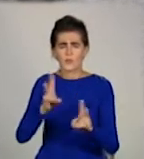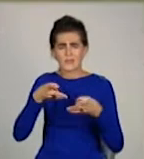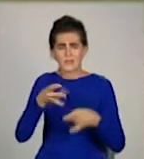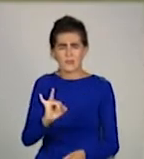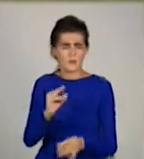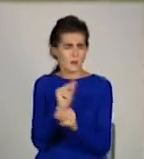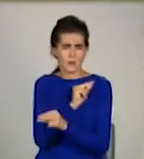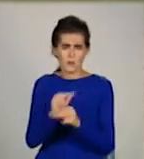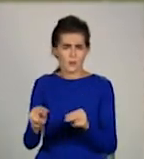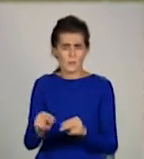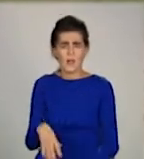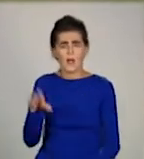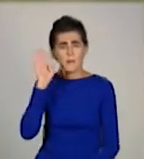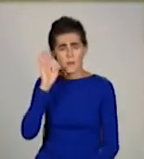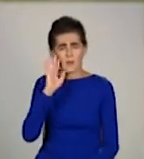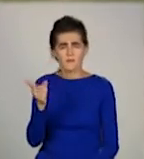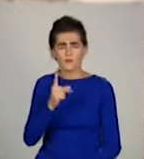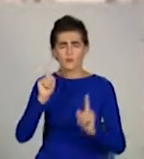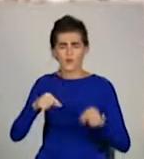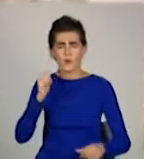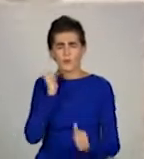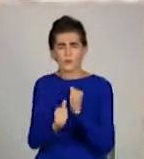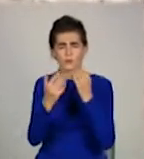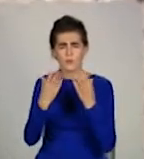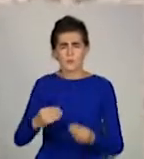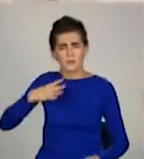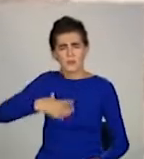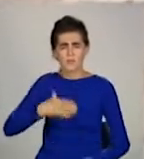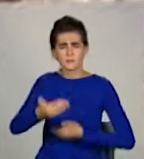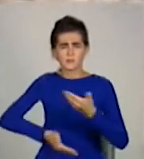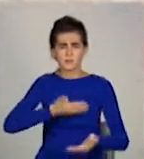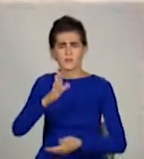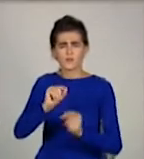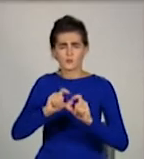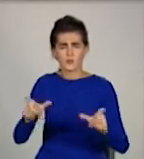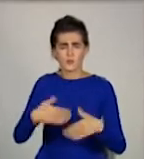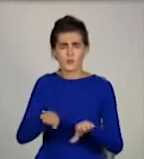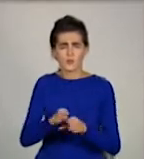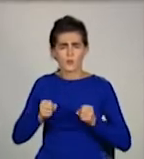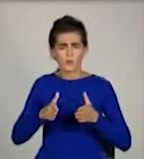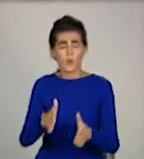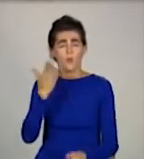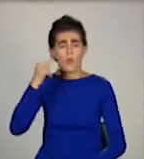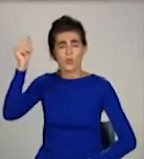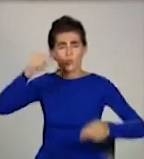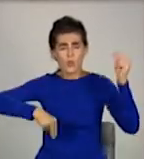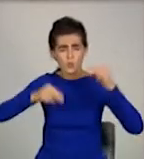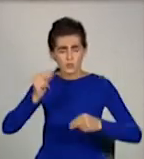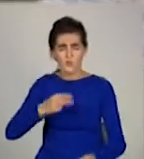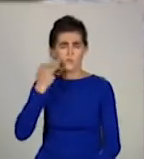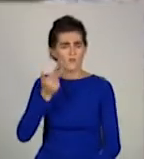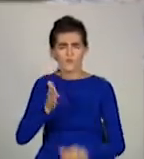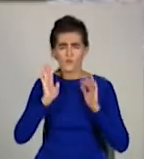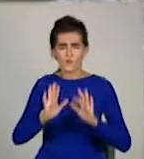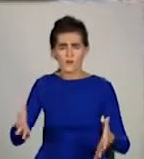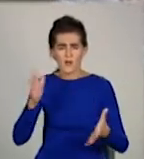робив. Мирослав та Іван вимушені щодня добиратися до школи такою дорогою. Кажуть, під час дощів вона перетворюється